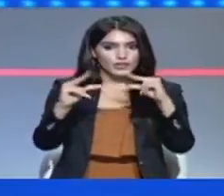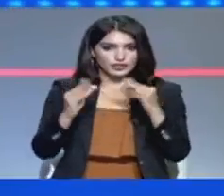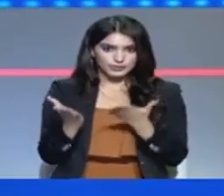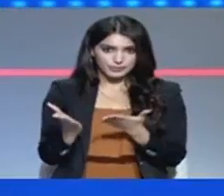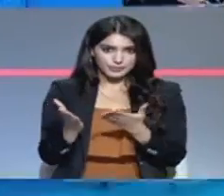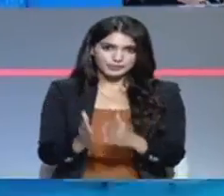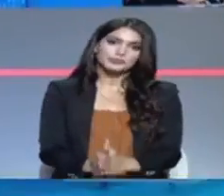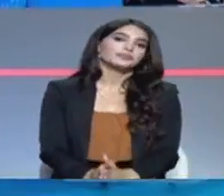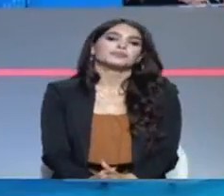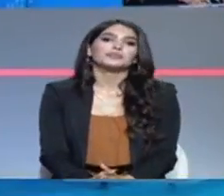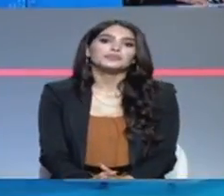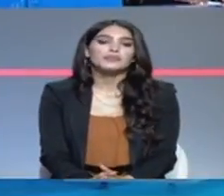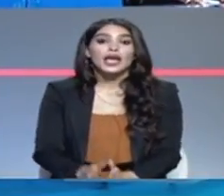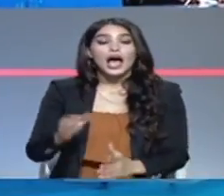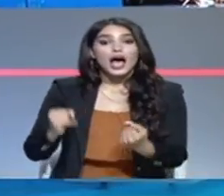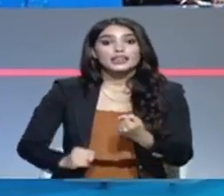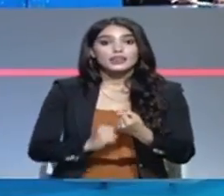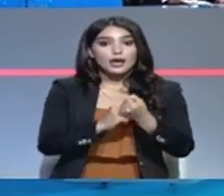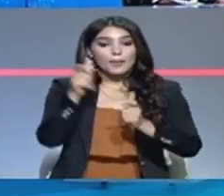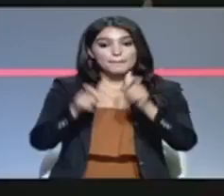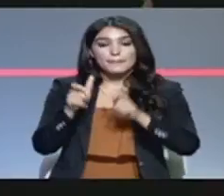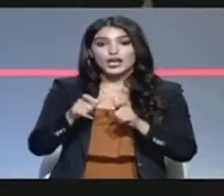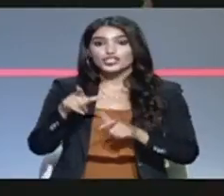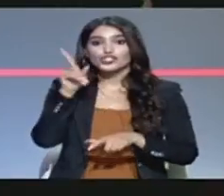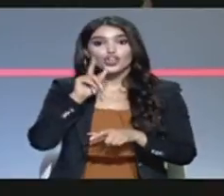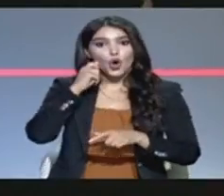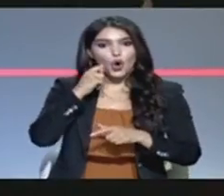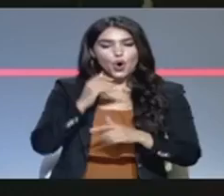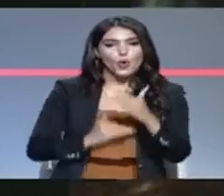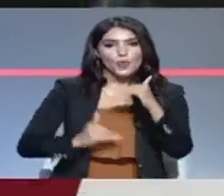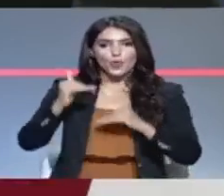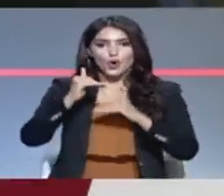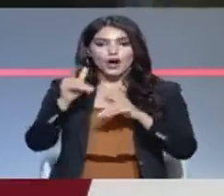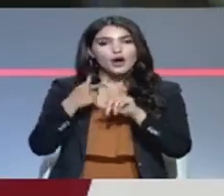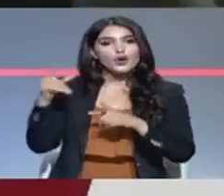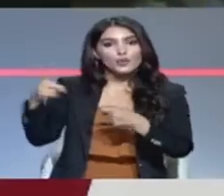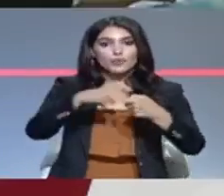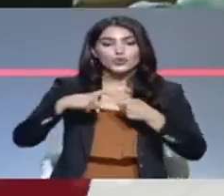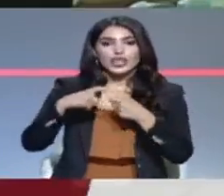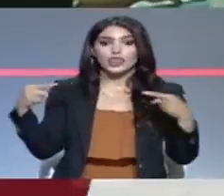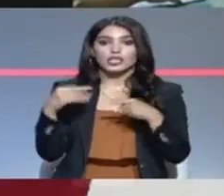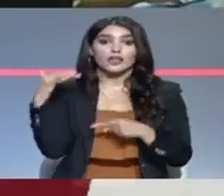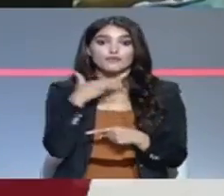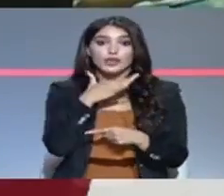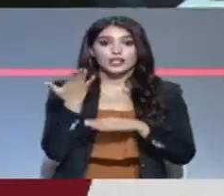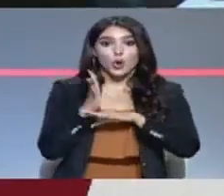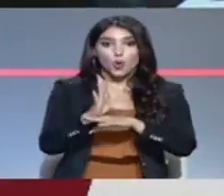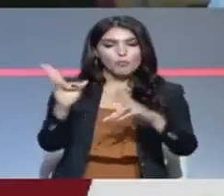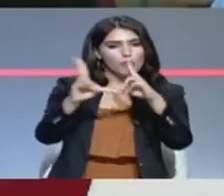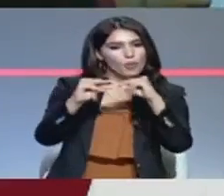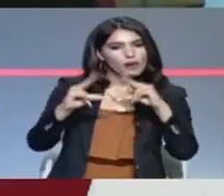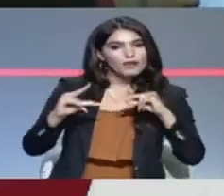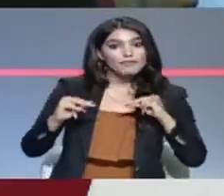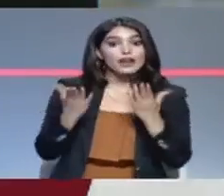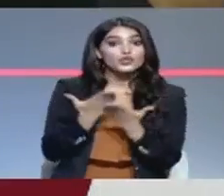والشفافية. دعم قدرات اليافعين واليافعات في المشاركة في مكافحة الفساد وإعلاء قيم النزاهة